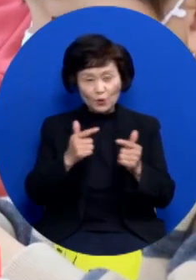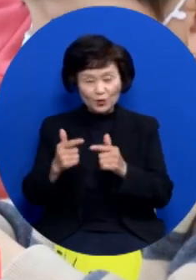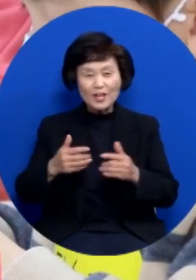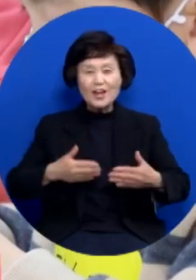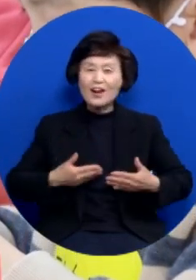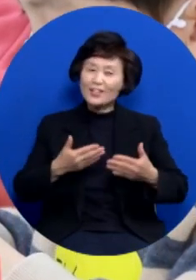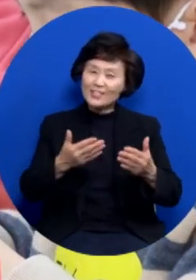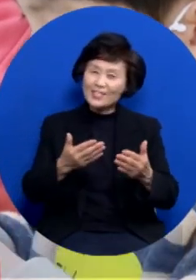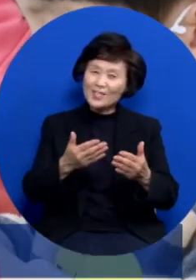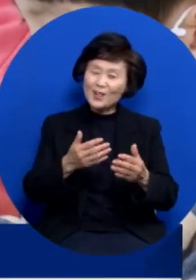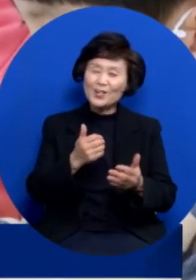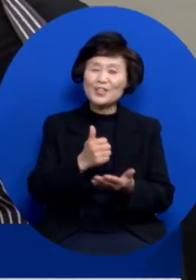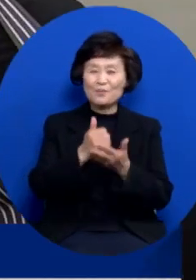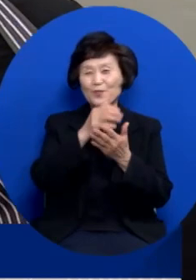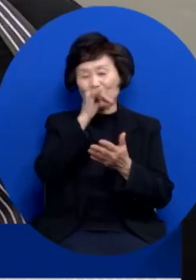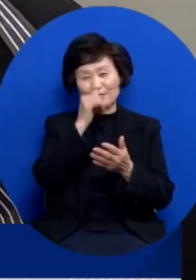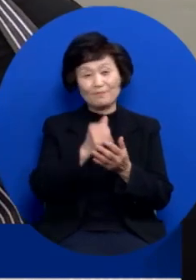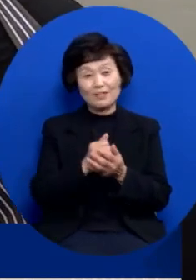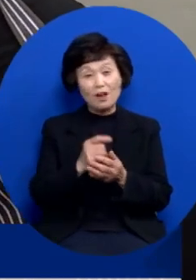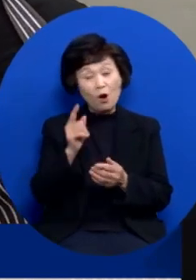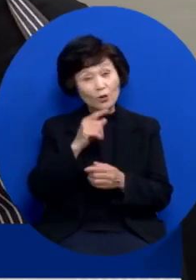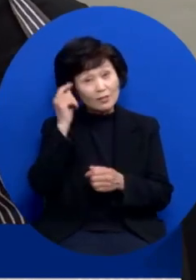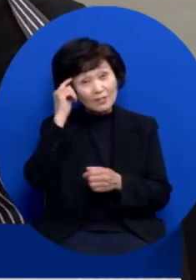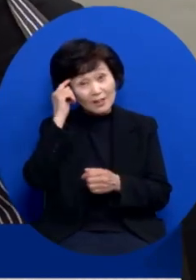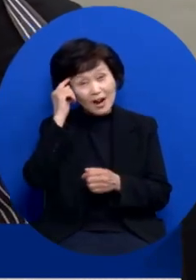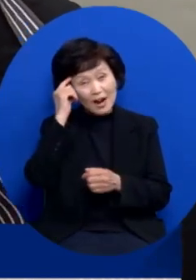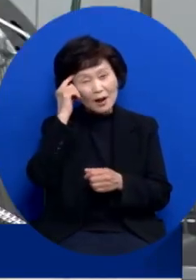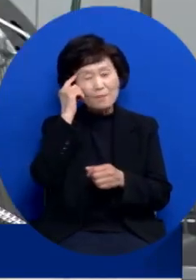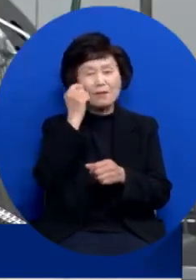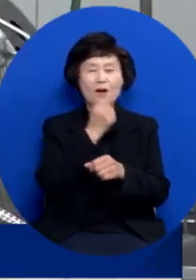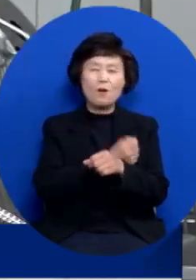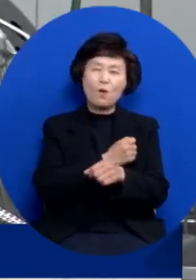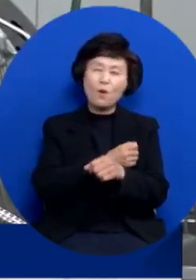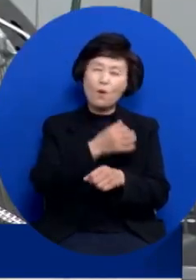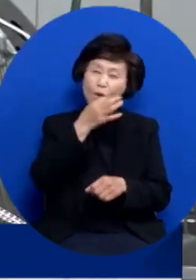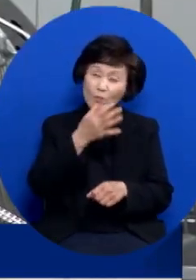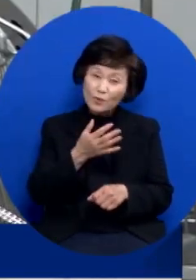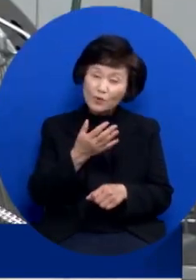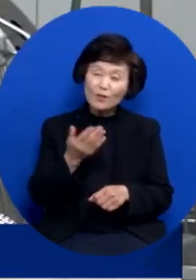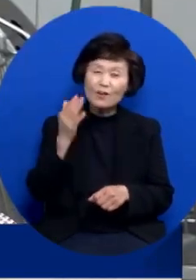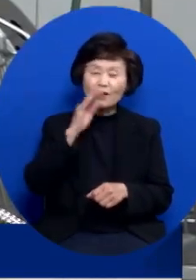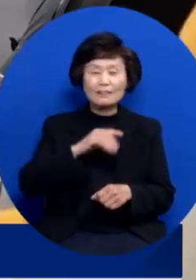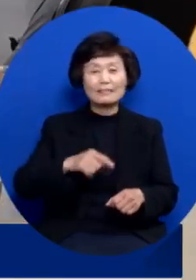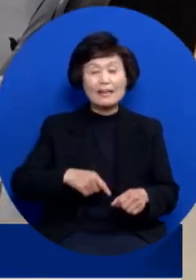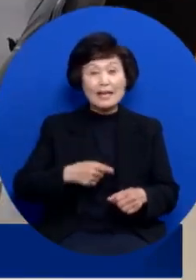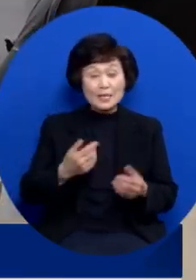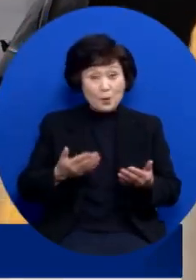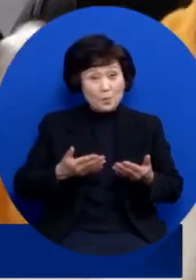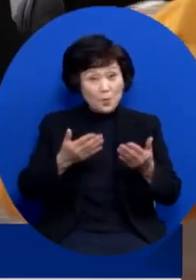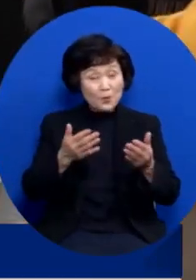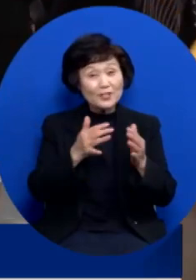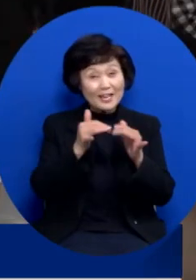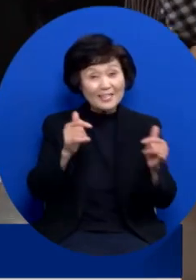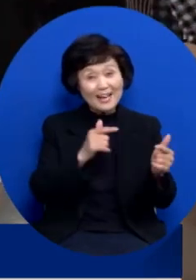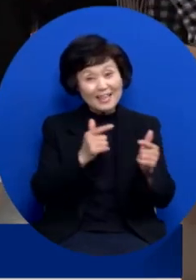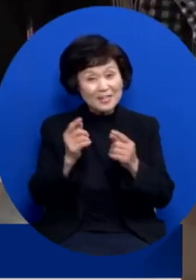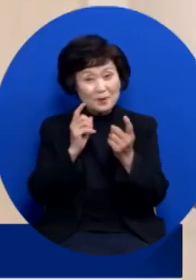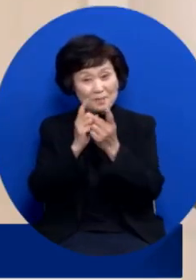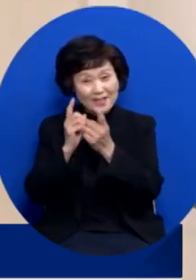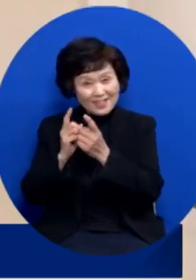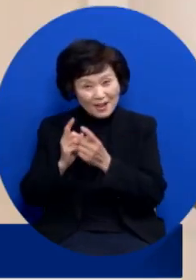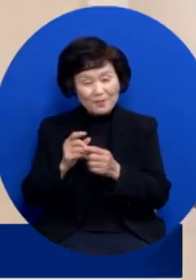있습니다. 어떻게 보면 고생스러운데 제가 이제 우리 교회 자원봉사자들 여쭤보면